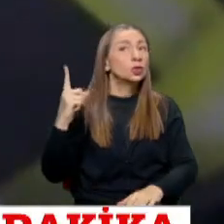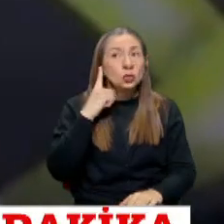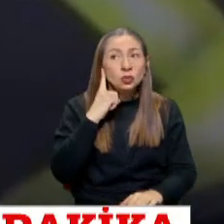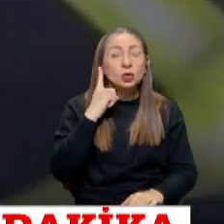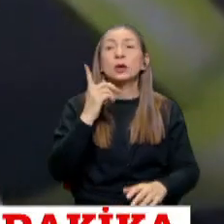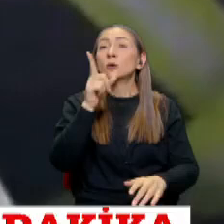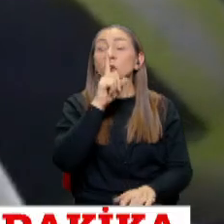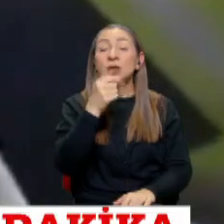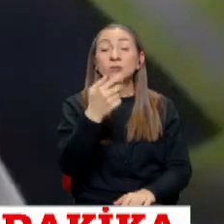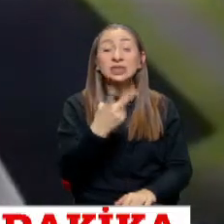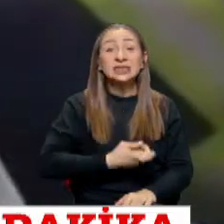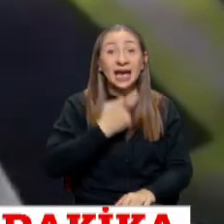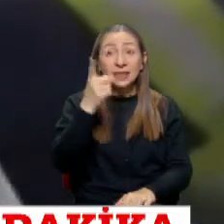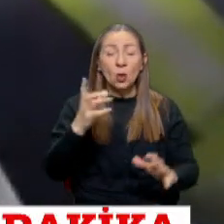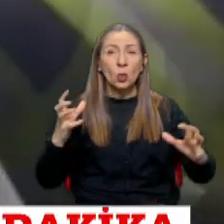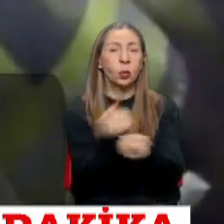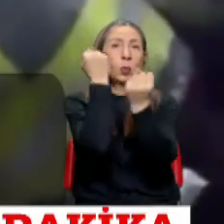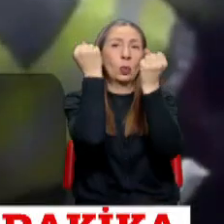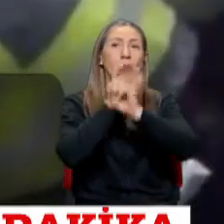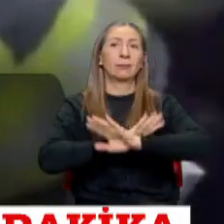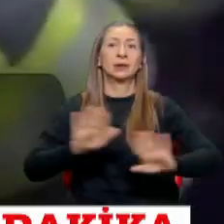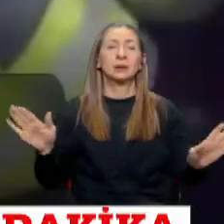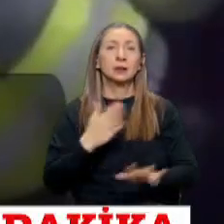duyuldu. 162. saatte kurtarıldı.